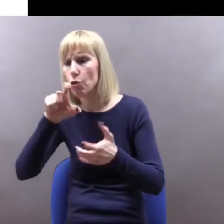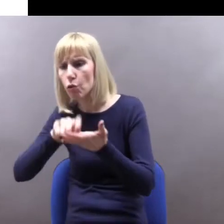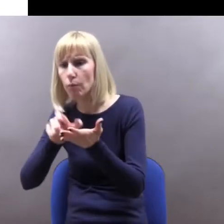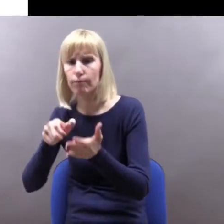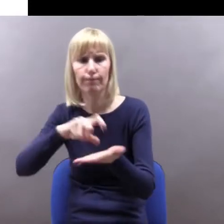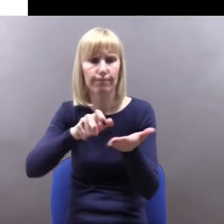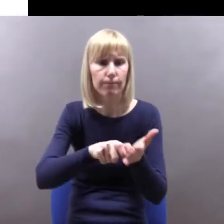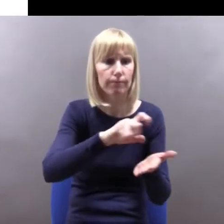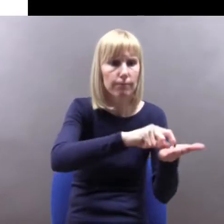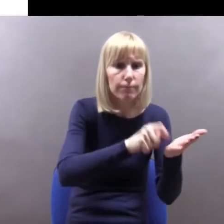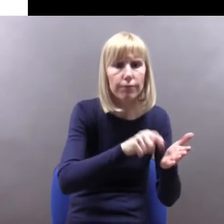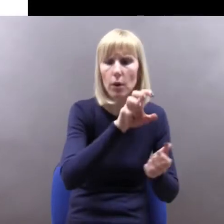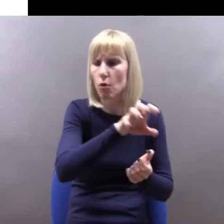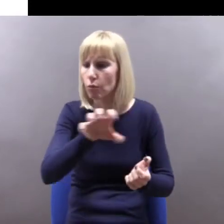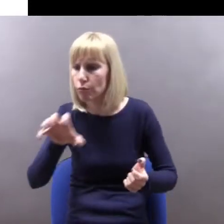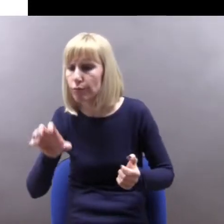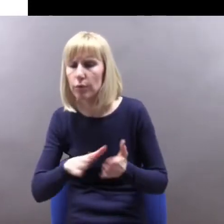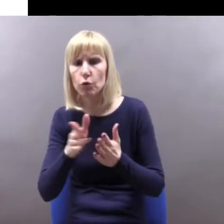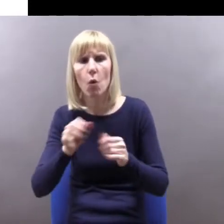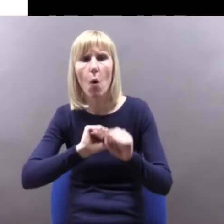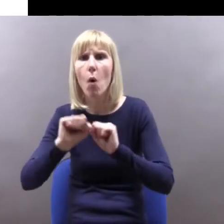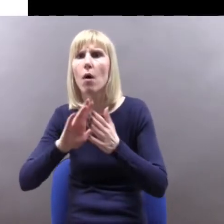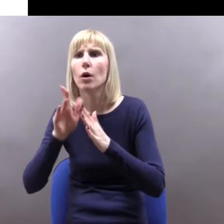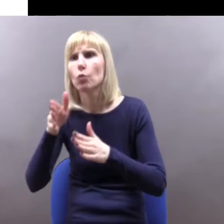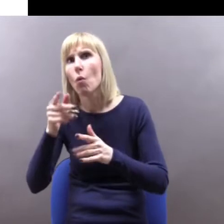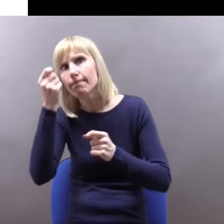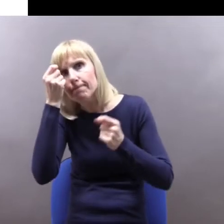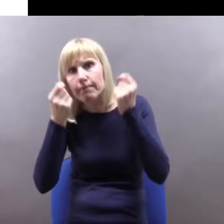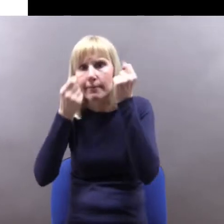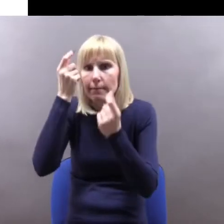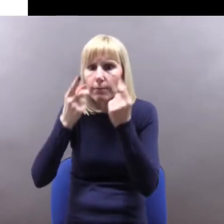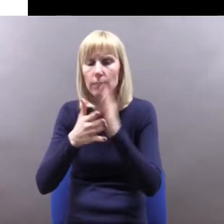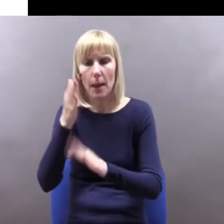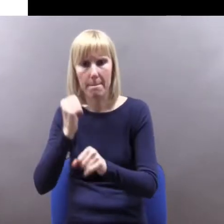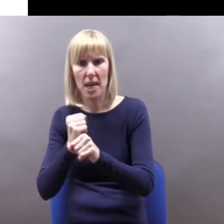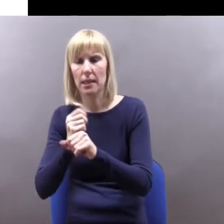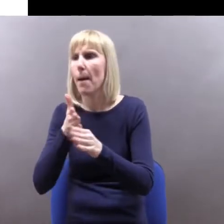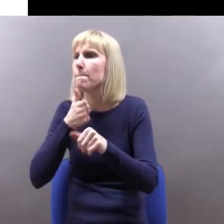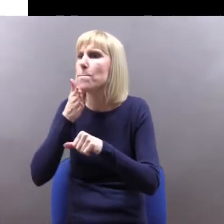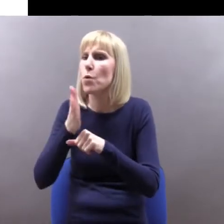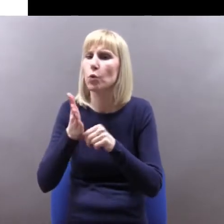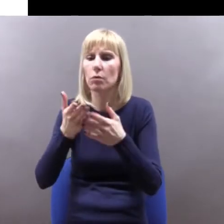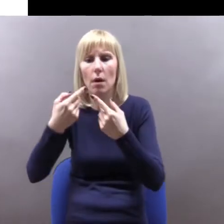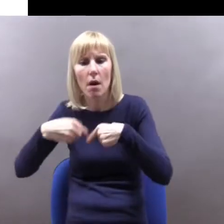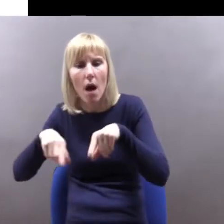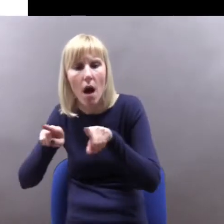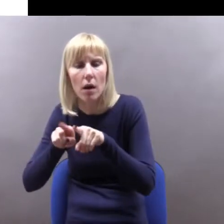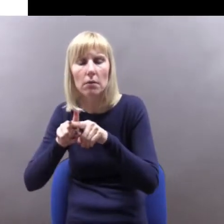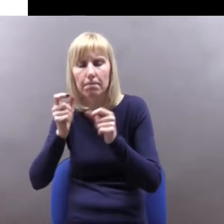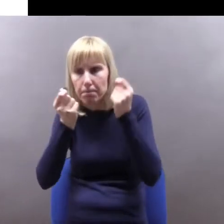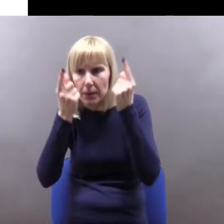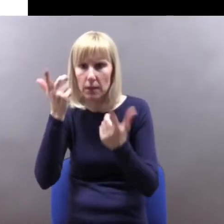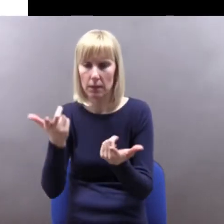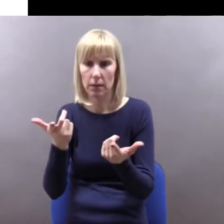realizacyjne. Natomiast chodziło tutaj Fundacji Integracja o to, żeby zaznaczyć, że i pokazać, że nawet